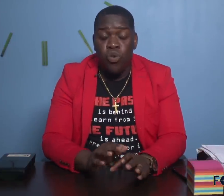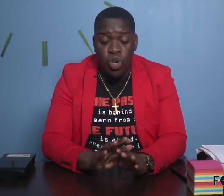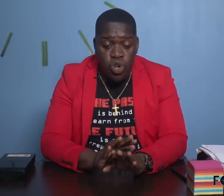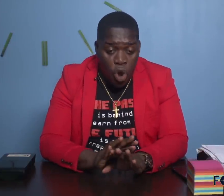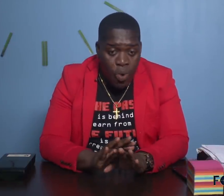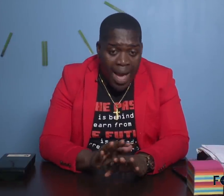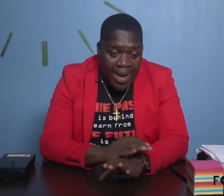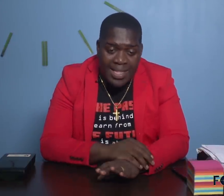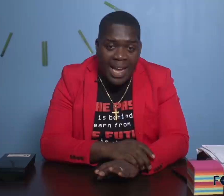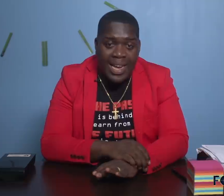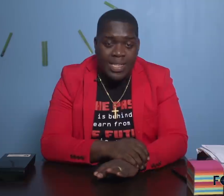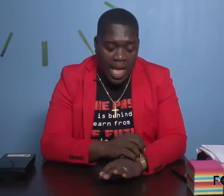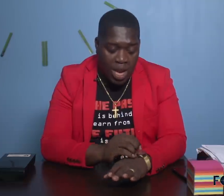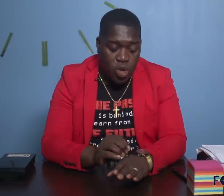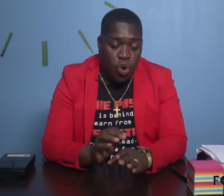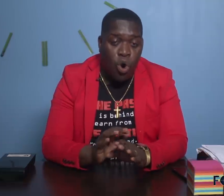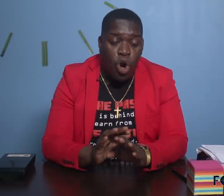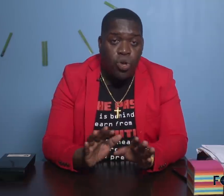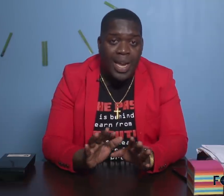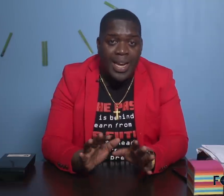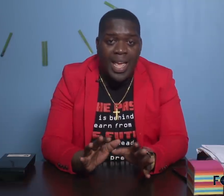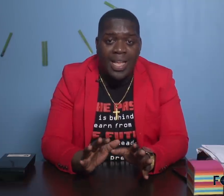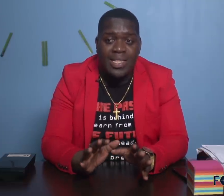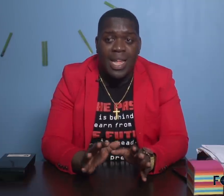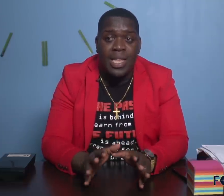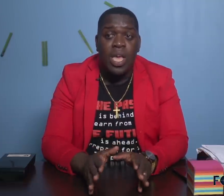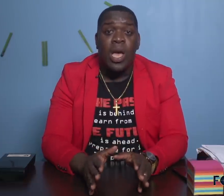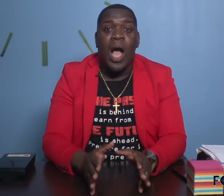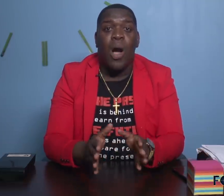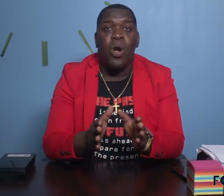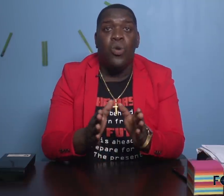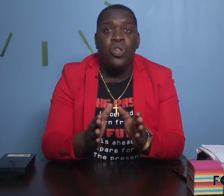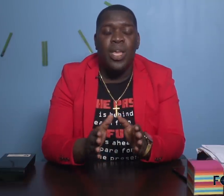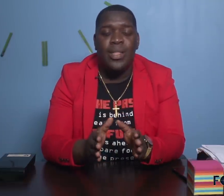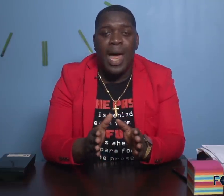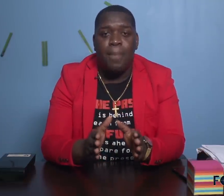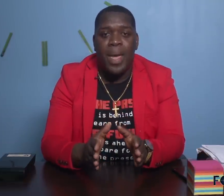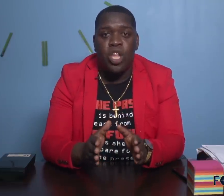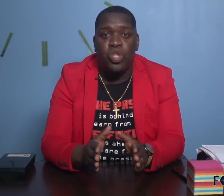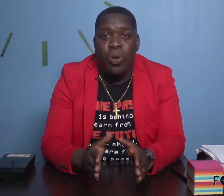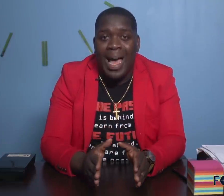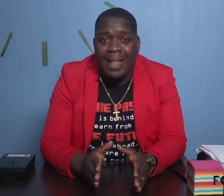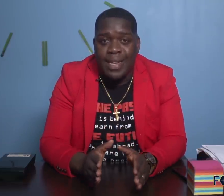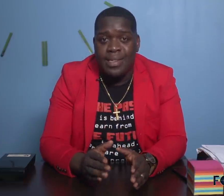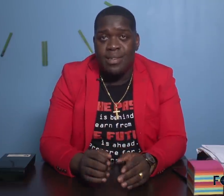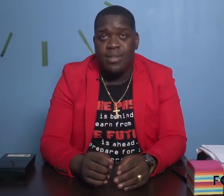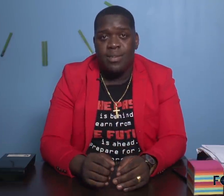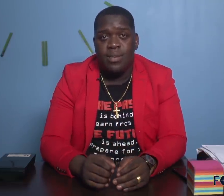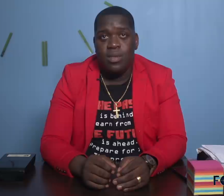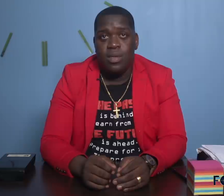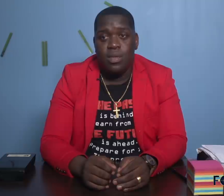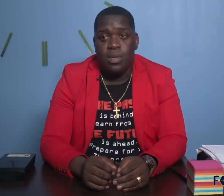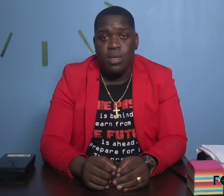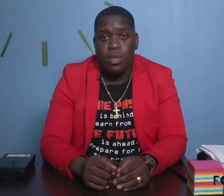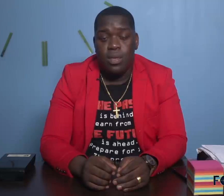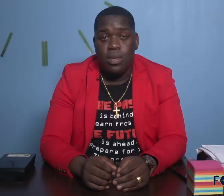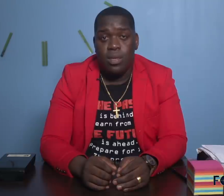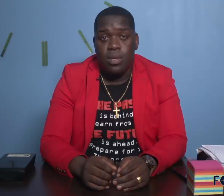If you no wear the sandati and in your hold you na de regels dati, gaan we u niet naar binnen toe laten.